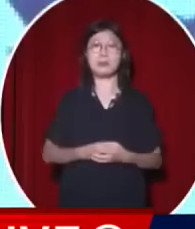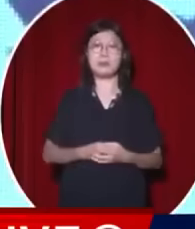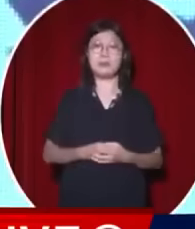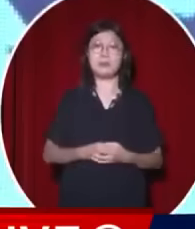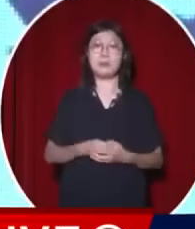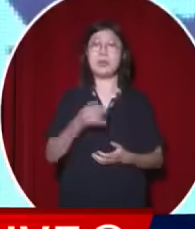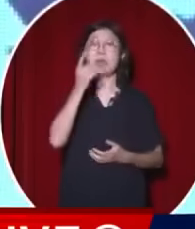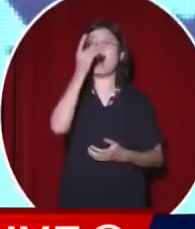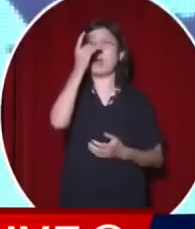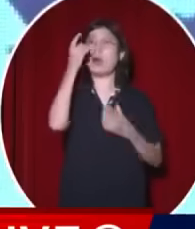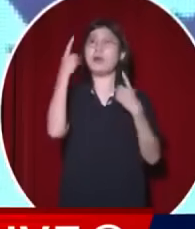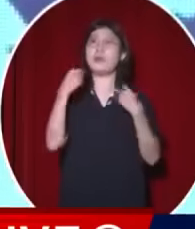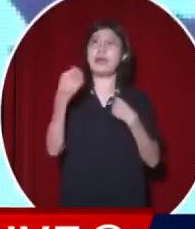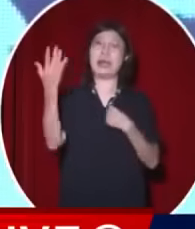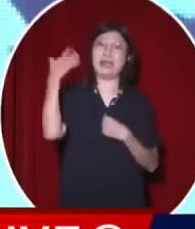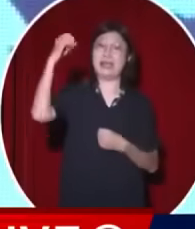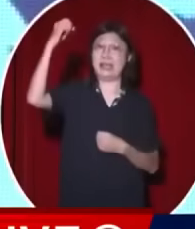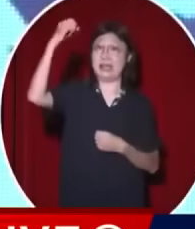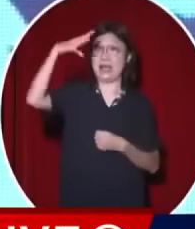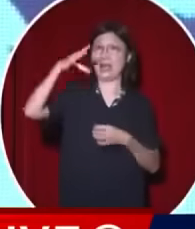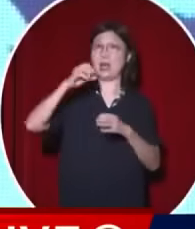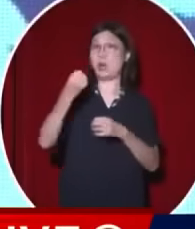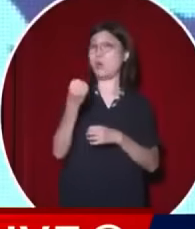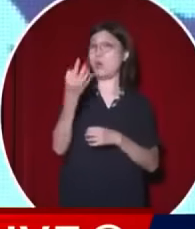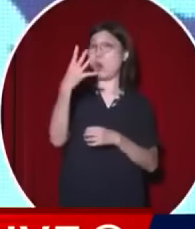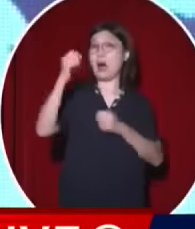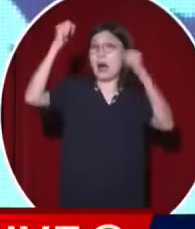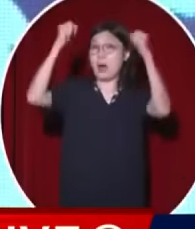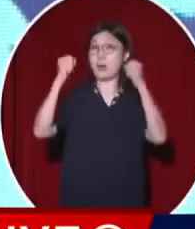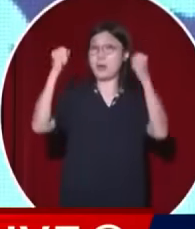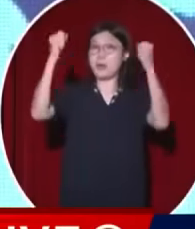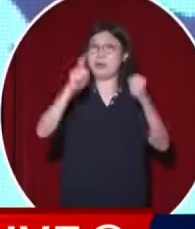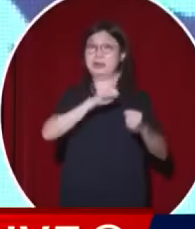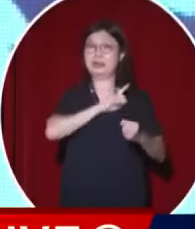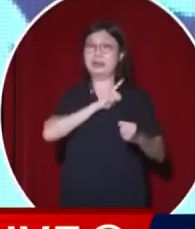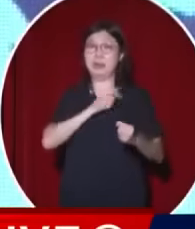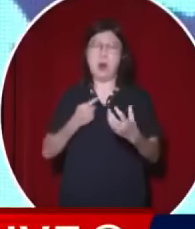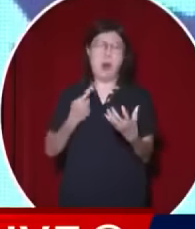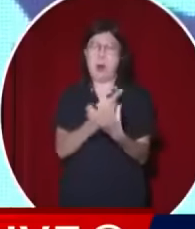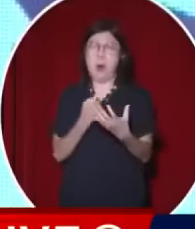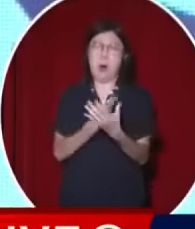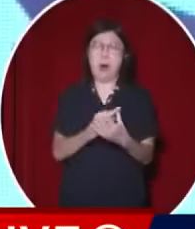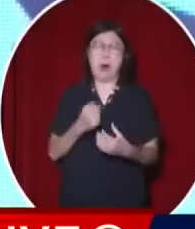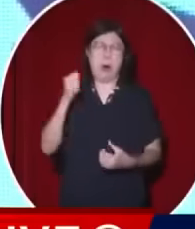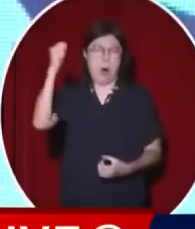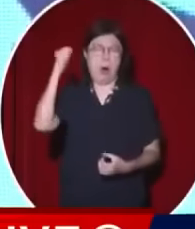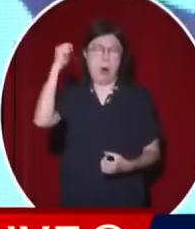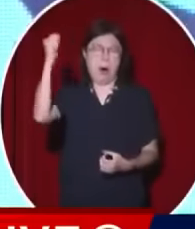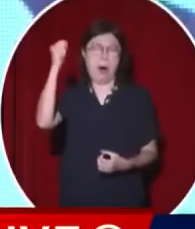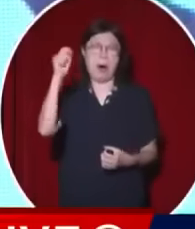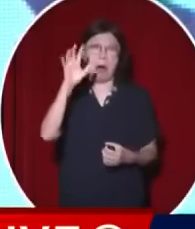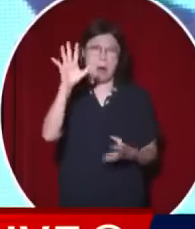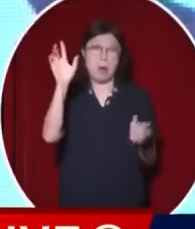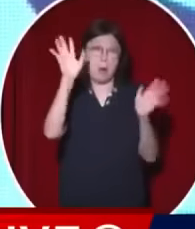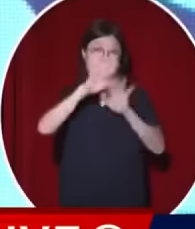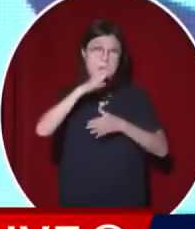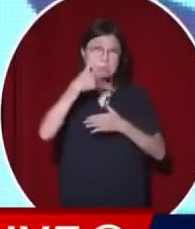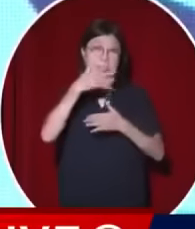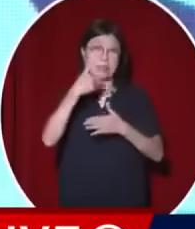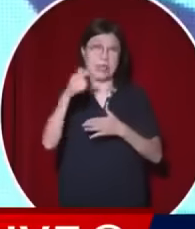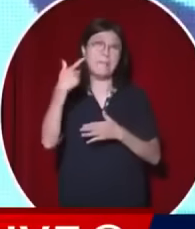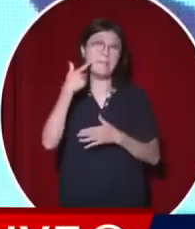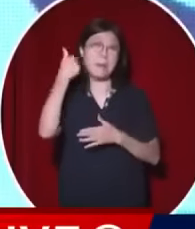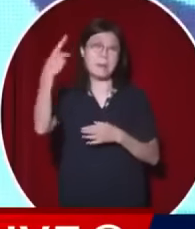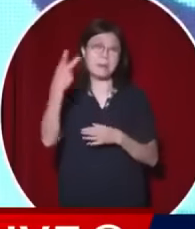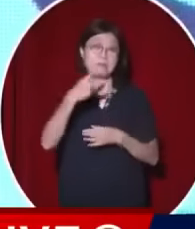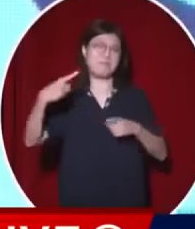原来当年太阳花运动，由于自己太过热衷，有一天吃晚饭的时候跟父亲起了严重的口